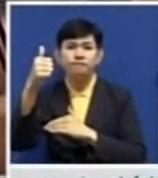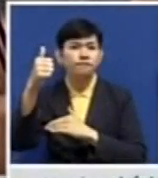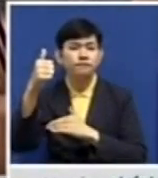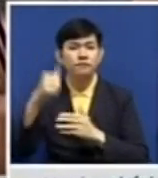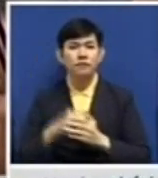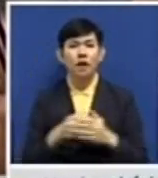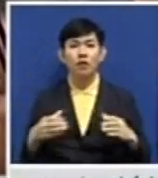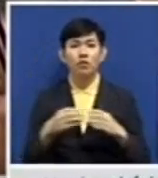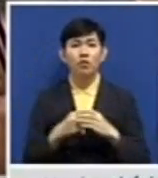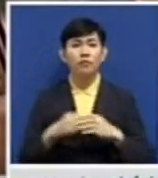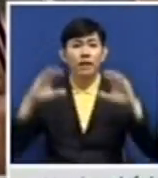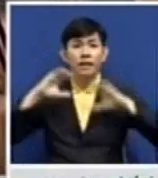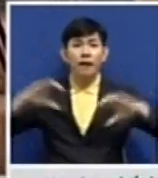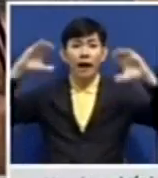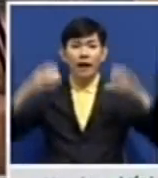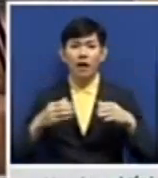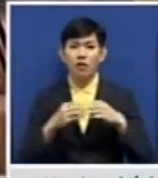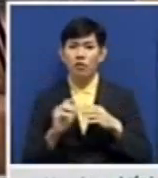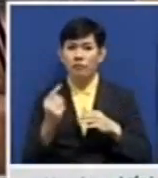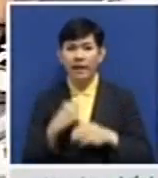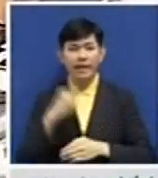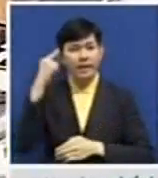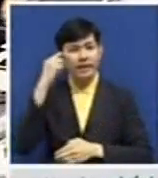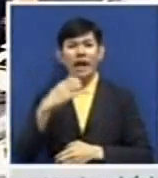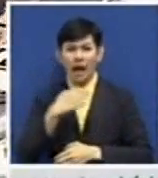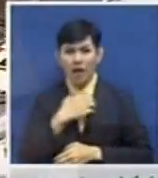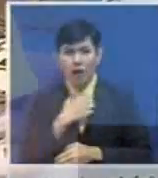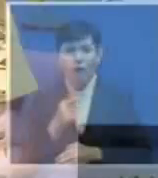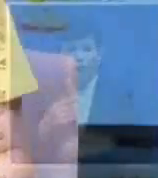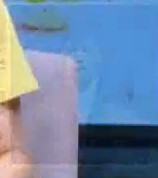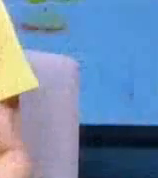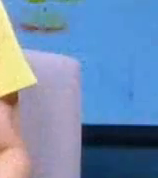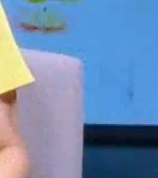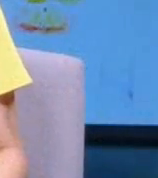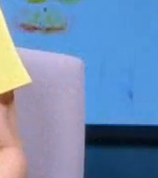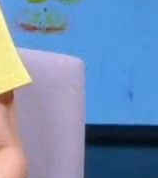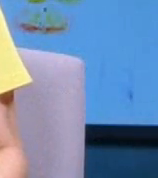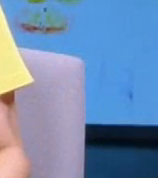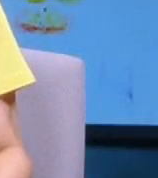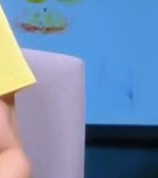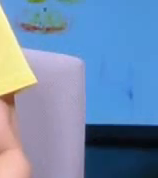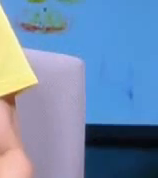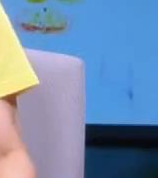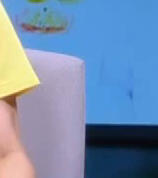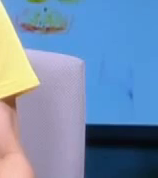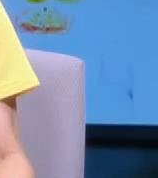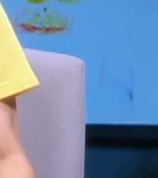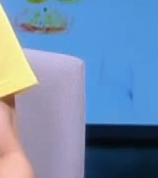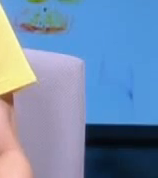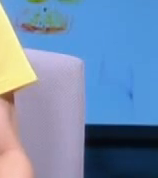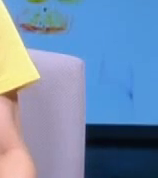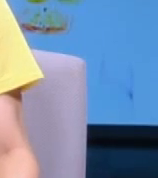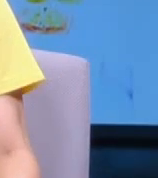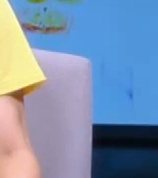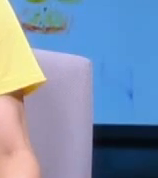การที่รัฐบาลชุดใหม่ยืนยันจะใช้บุคลากรคนเดียวการใช ้ค่ะนี่เป็นบรรยากาศการแถลงนโยบ